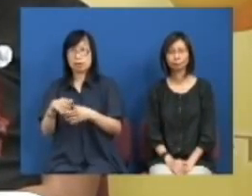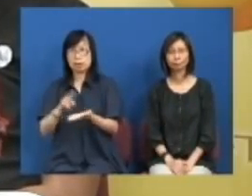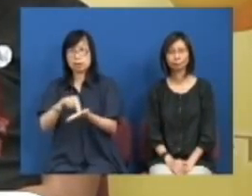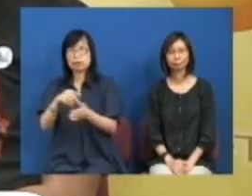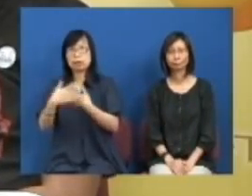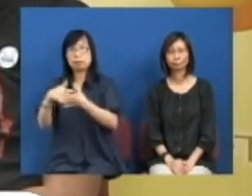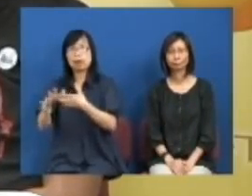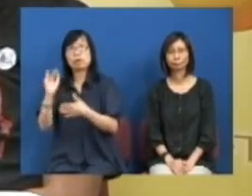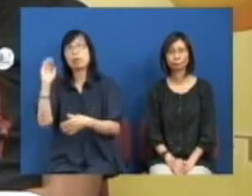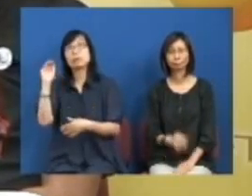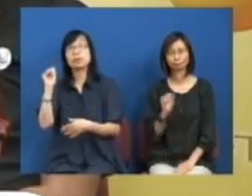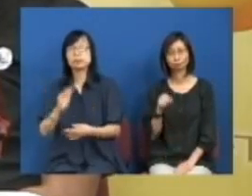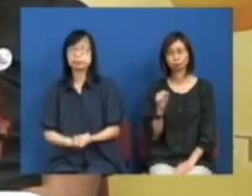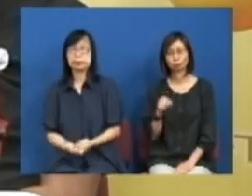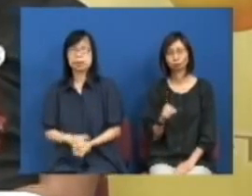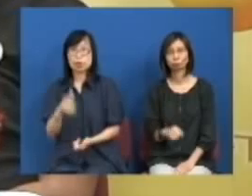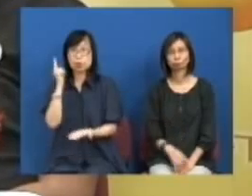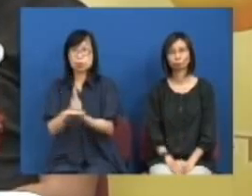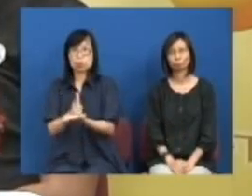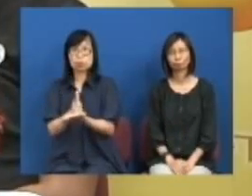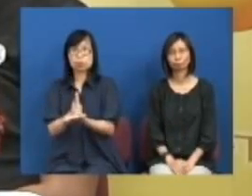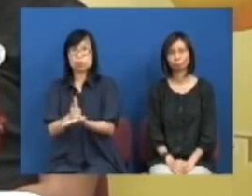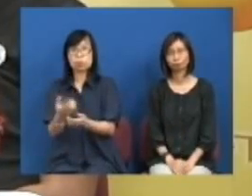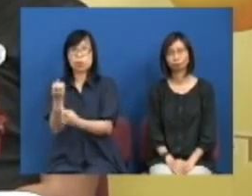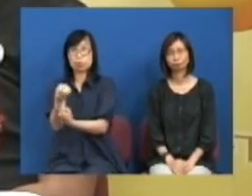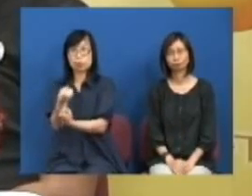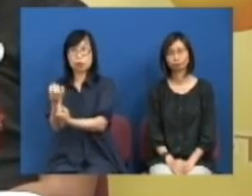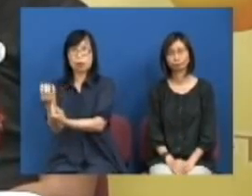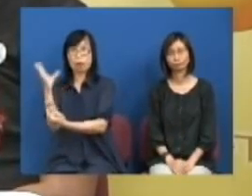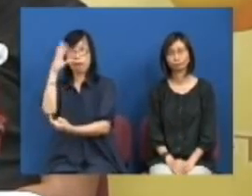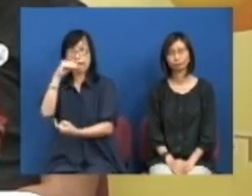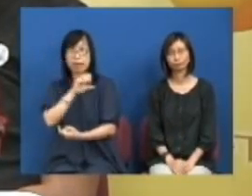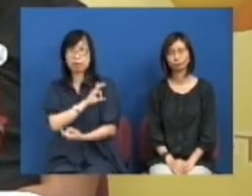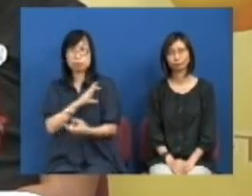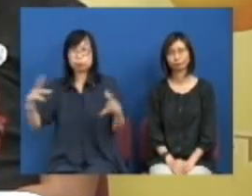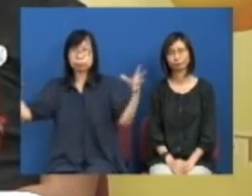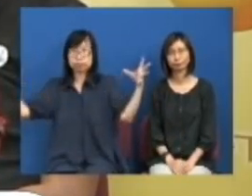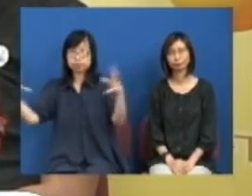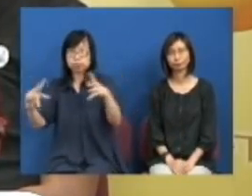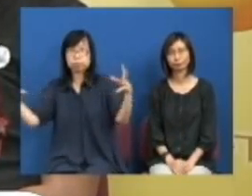咁都得嘅。其實即係其實最重要去燭光晚會就係話去凝聚一個